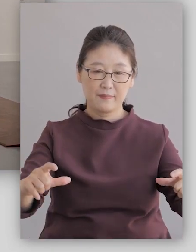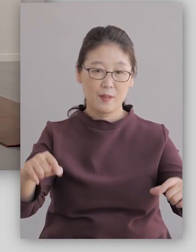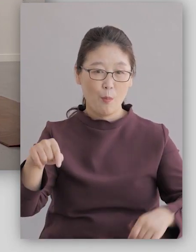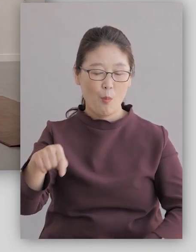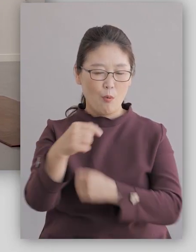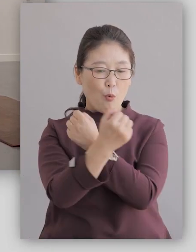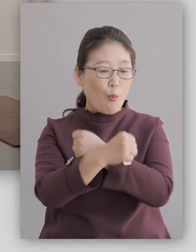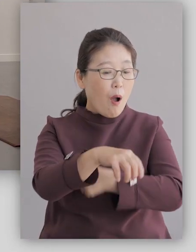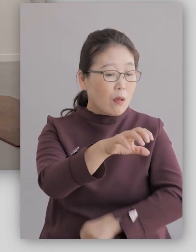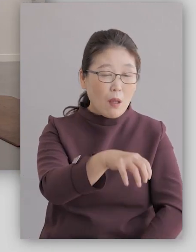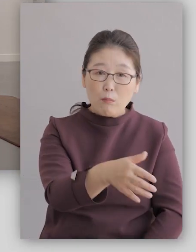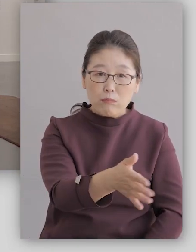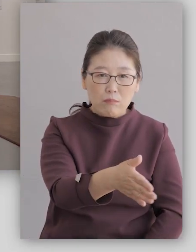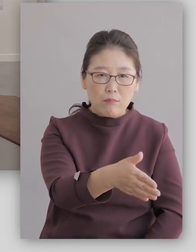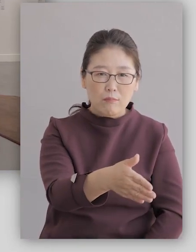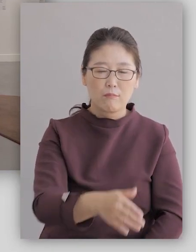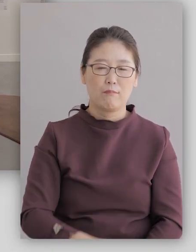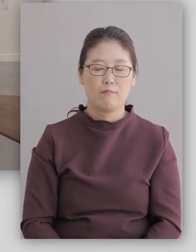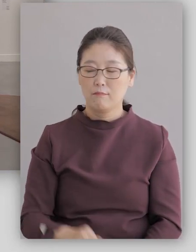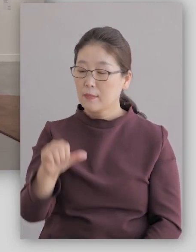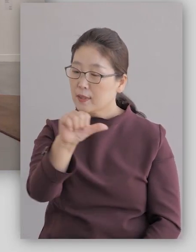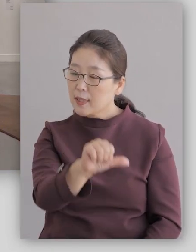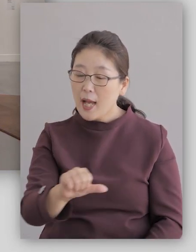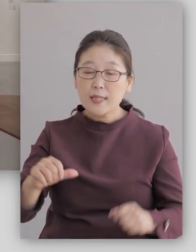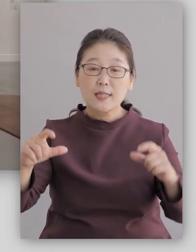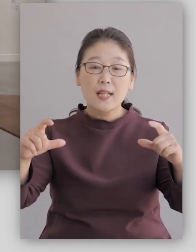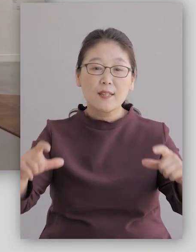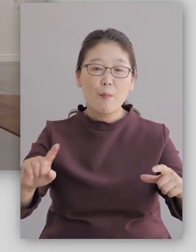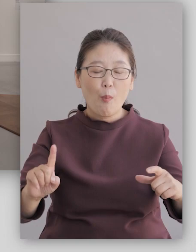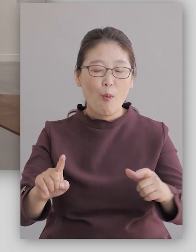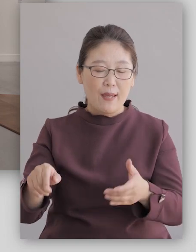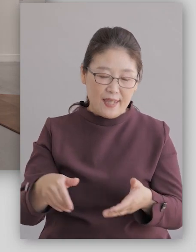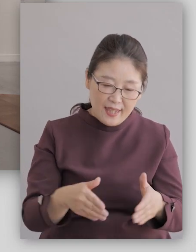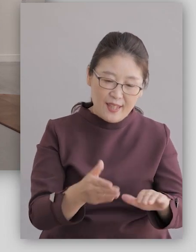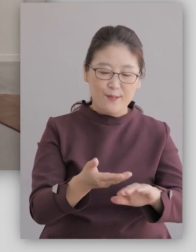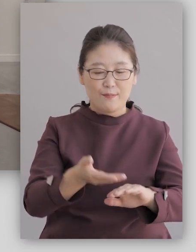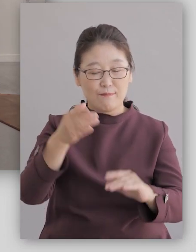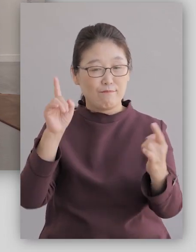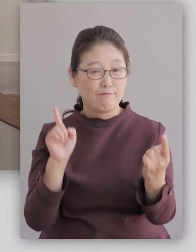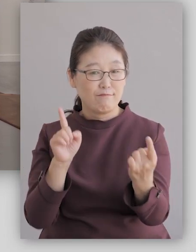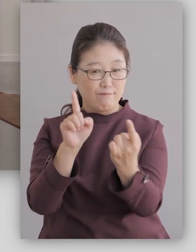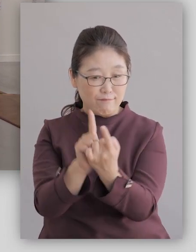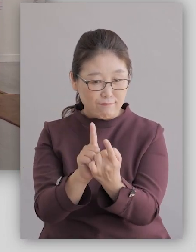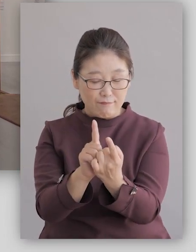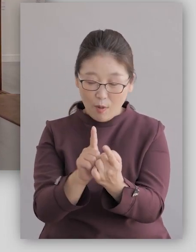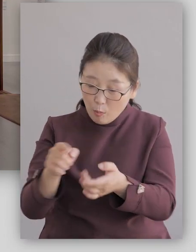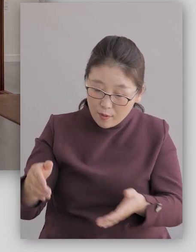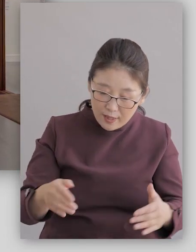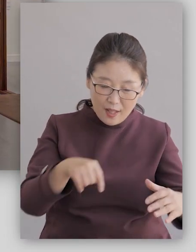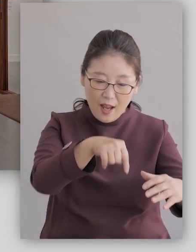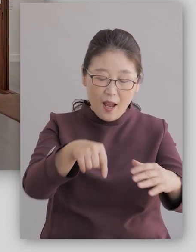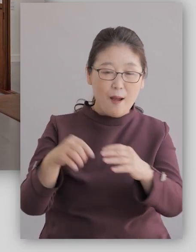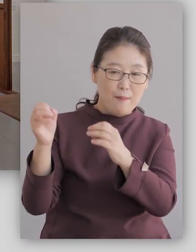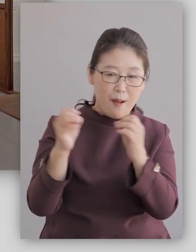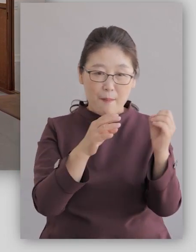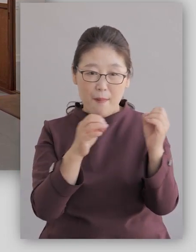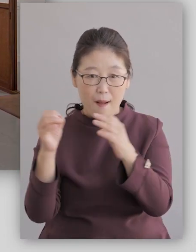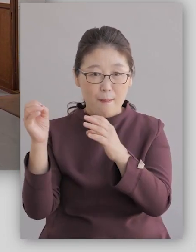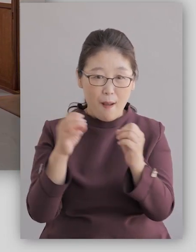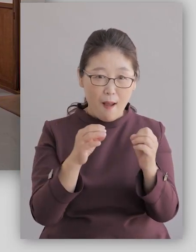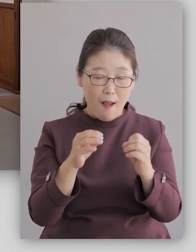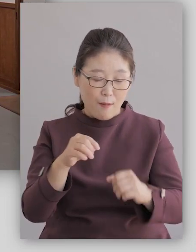광장이라는 개념이 없었습니다. 아시아는 길 위에서 만나서 길 위에서 모든 얘기를 하고 길 위에서 모든